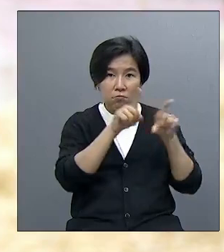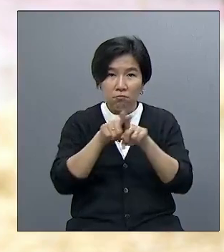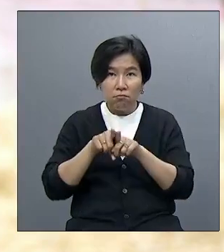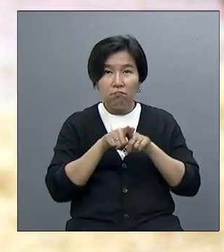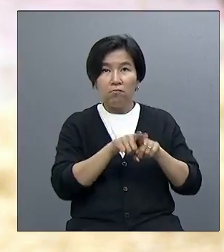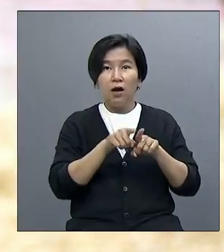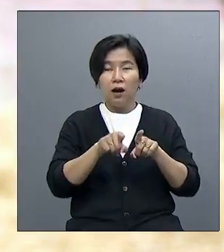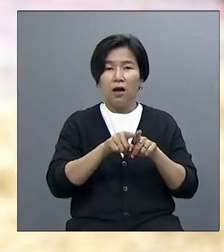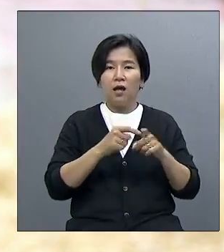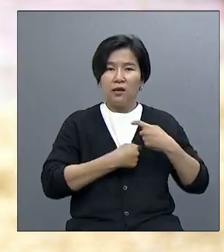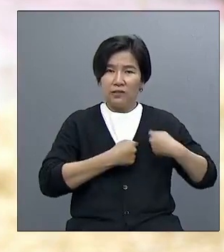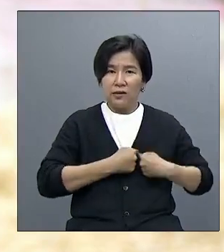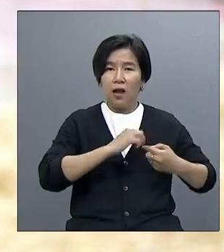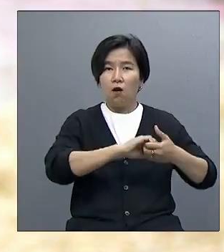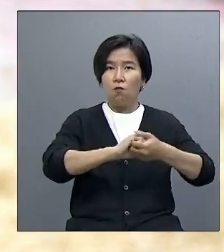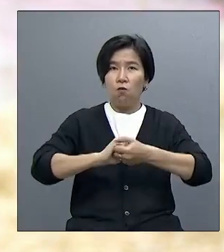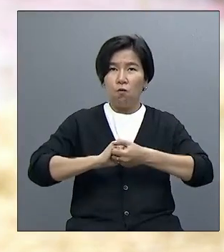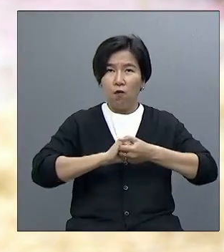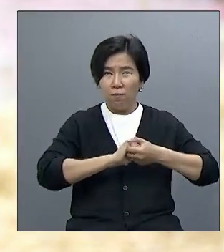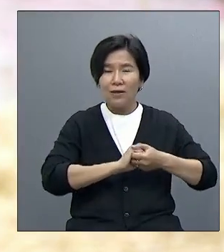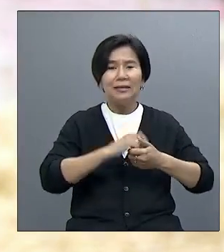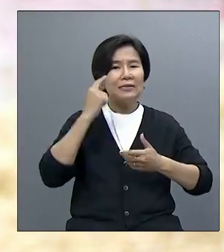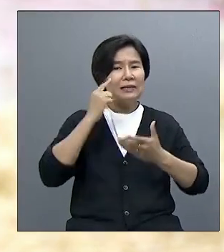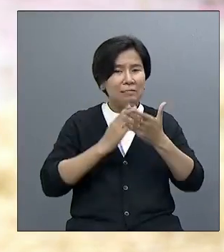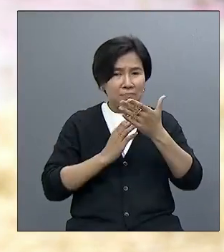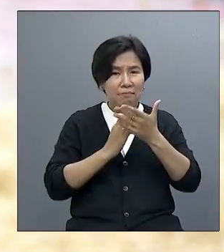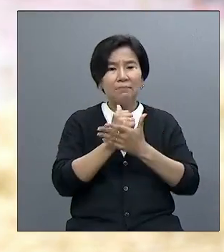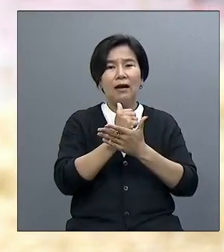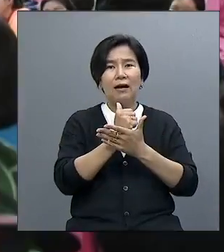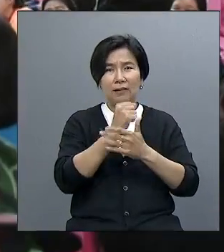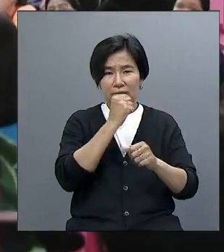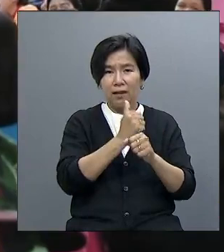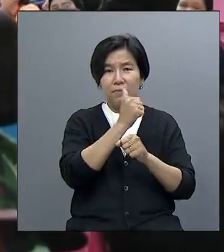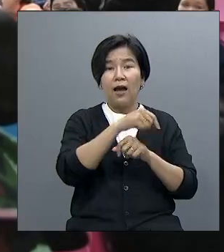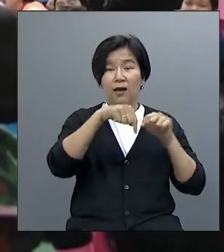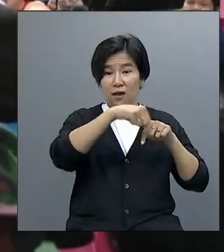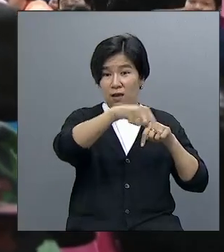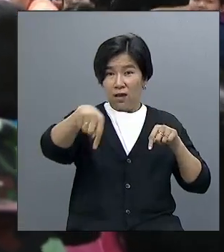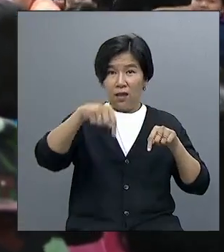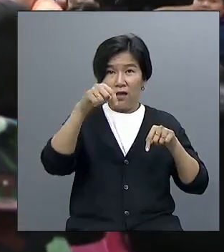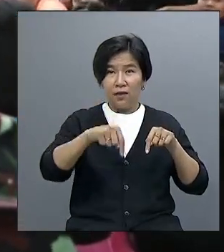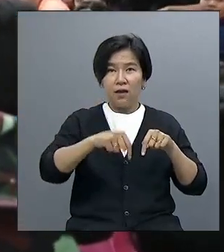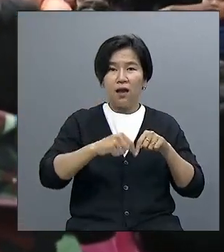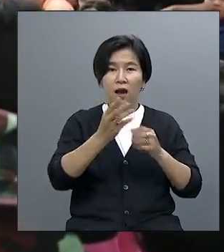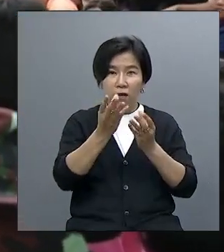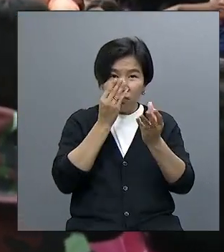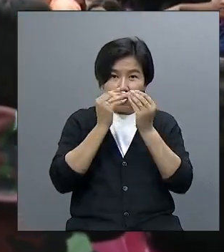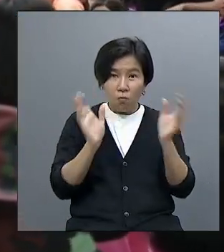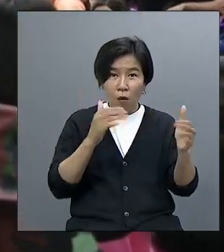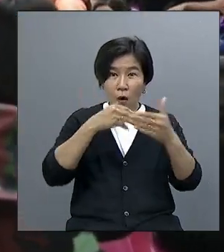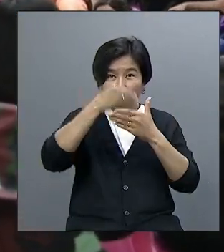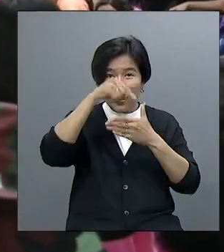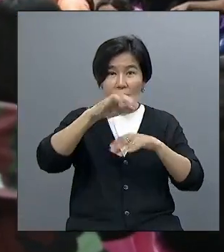วก็ร่วมมือร่วมใจกันทำก็เชื่อแน่ว่าในส่วนของการใช้พื้นที่แหล่งเรียนรู้ห้องเรียนอารยเกษตรตรงนี้ก็จะเป็นพื้นที่ที่